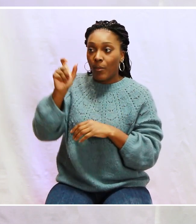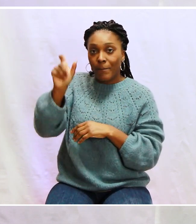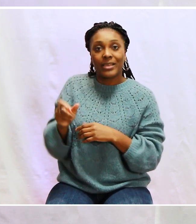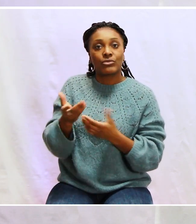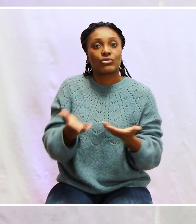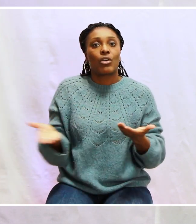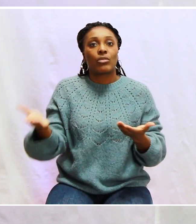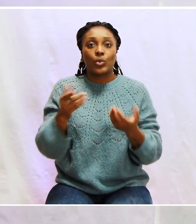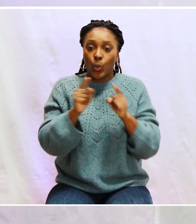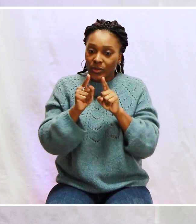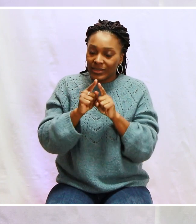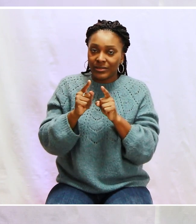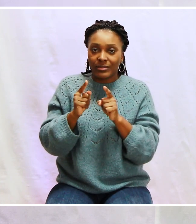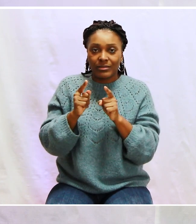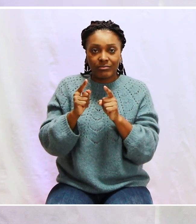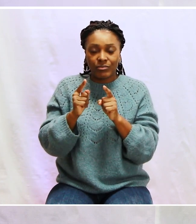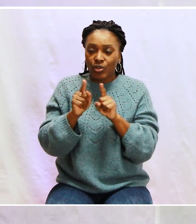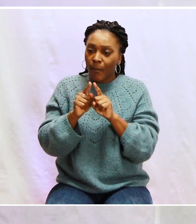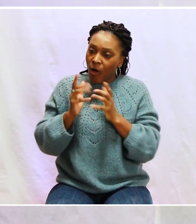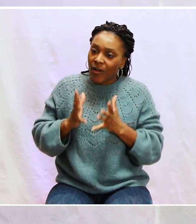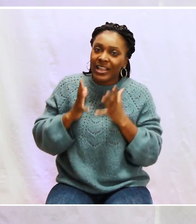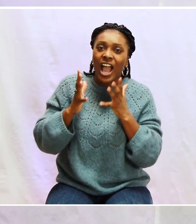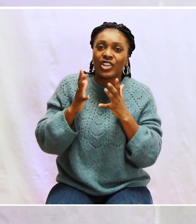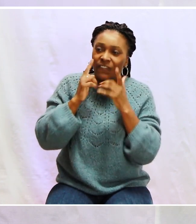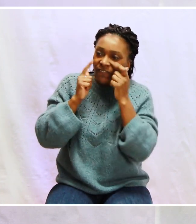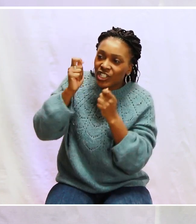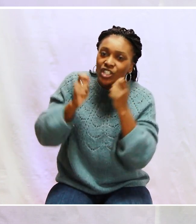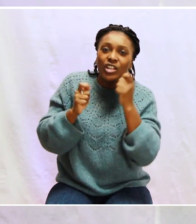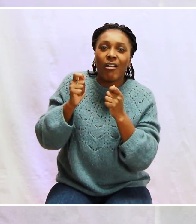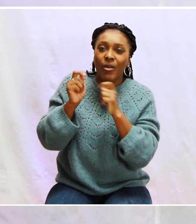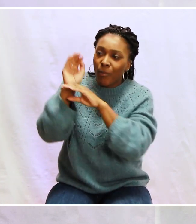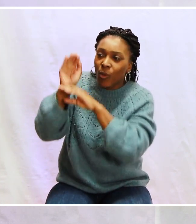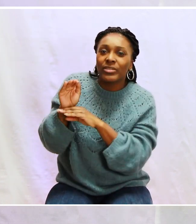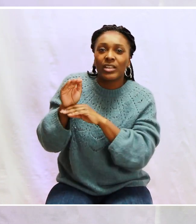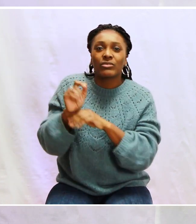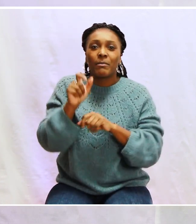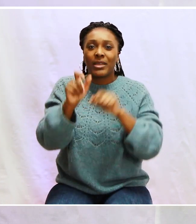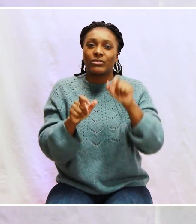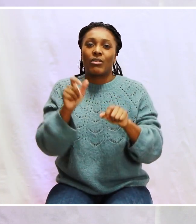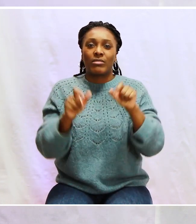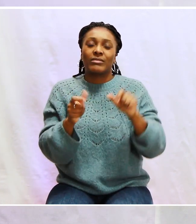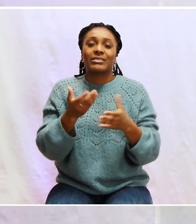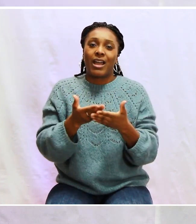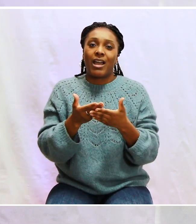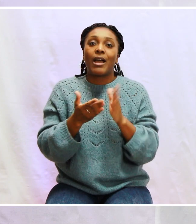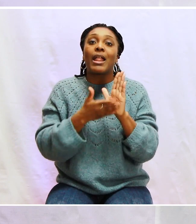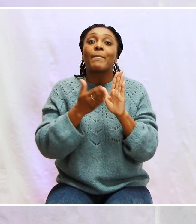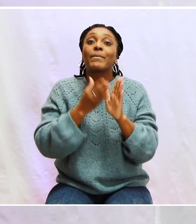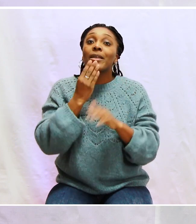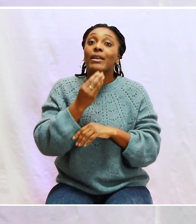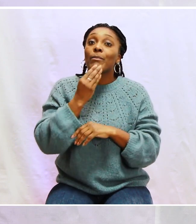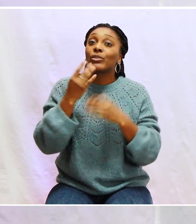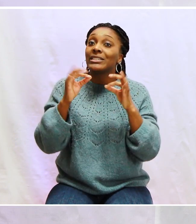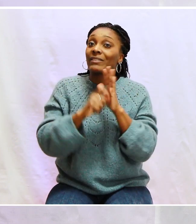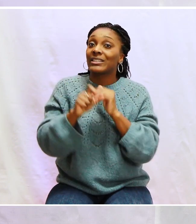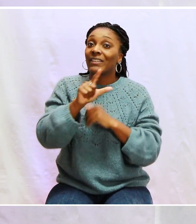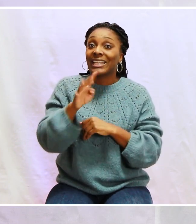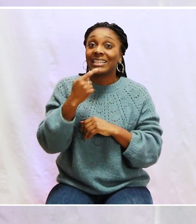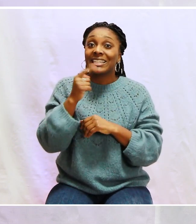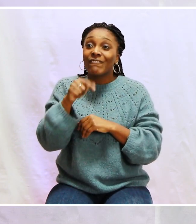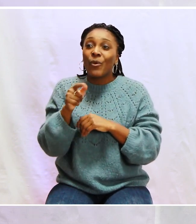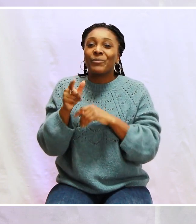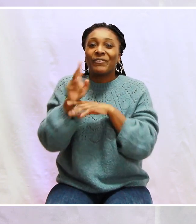acte aussi d'engagement, être vigilant pour la personne. C'est pour ça que la Bible nous dit dans Hébreux 10, 24, « Veillons les uns sur